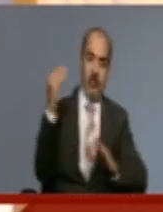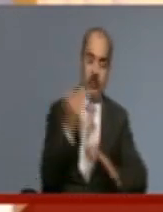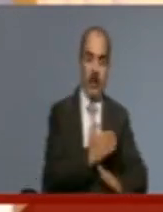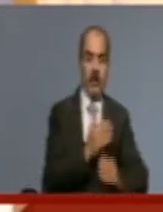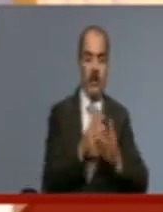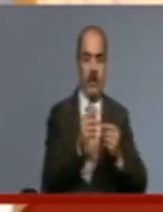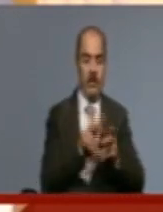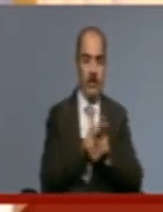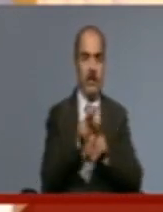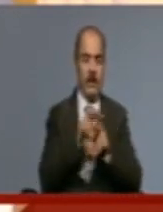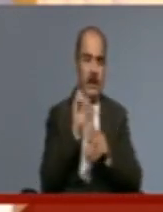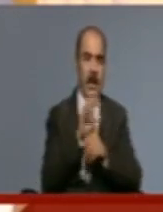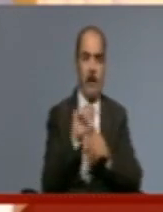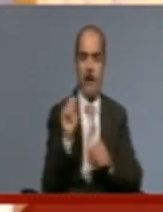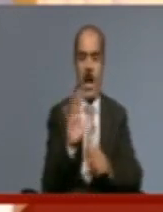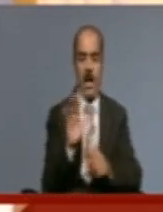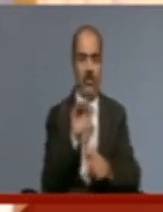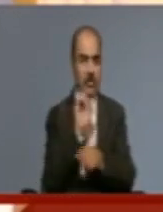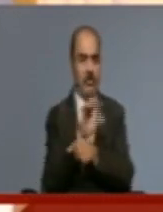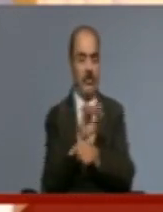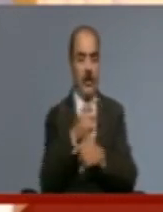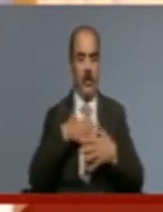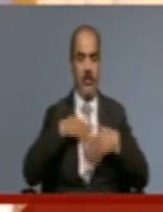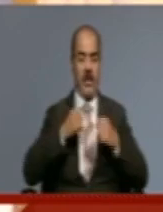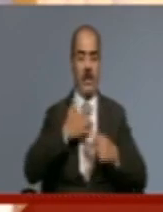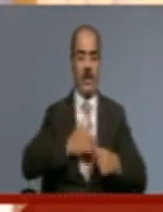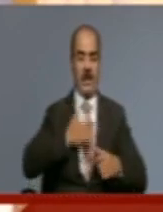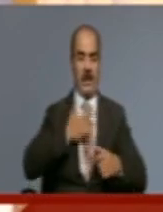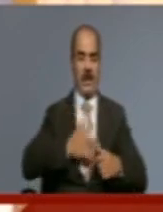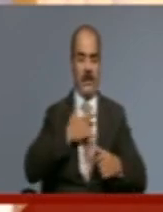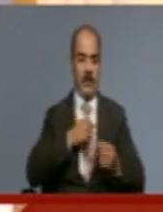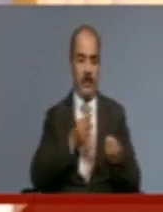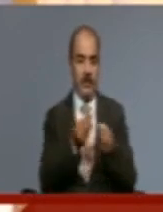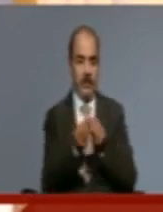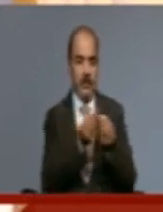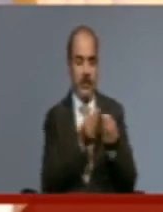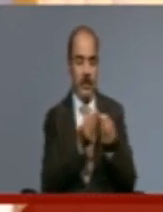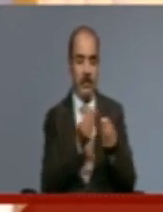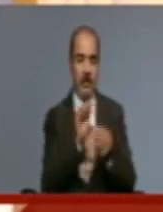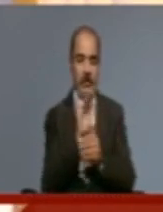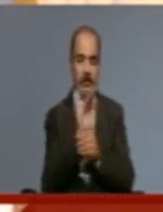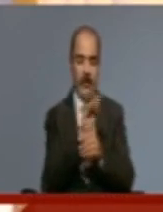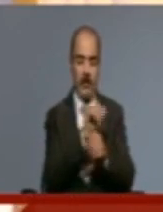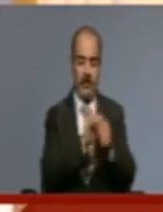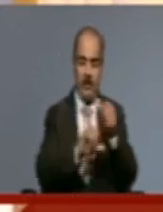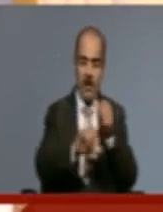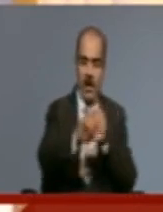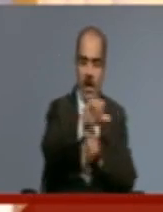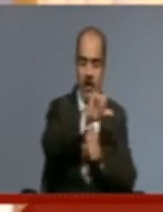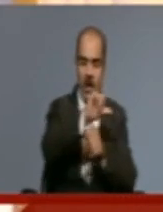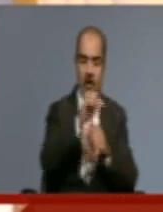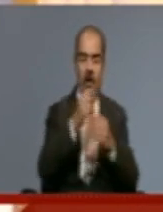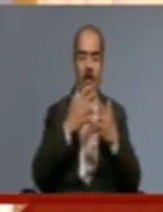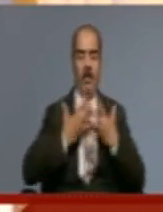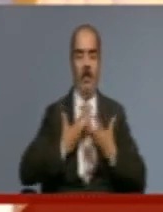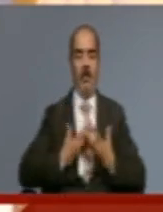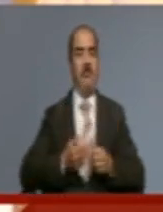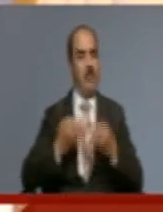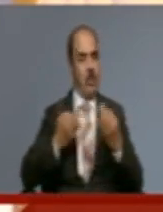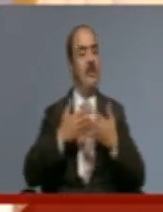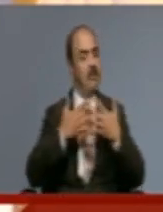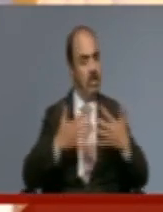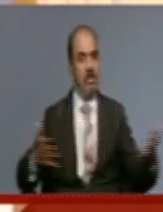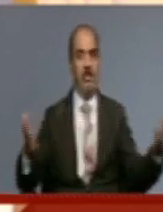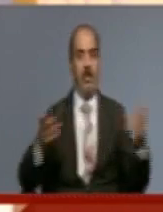التدريبي المجاني المعتمد للصحة النفسية للمرأة وتقديم الدعم النفسي الاجتماعي الأولي للسيدات. وفي إطار